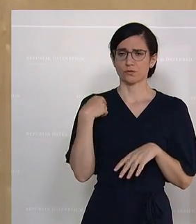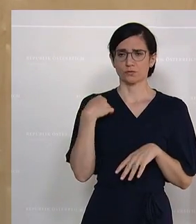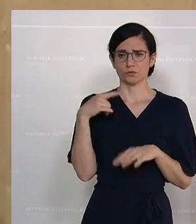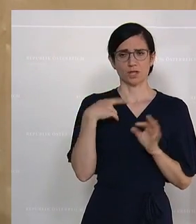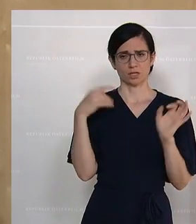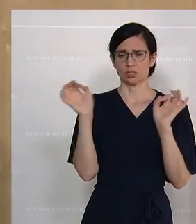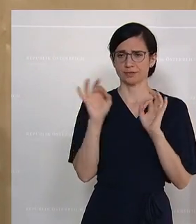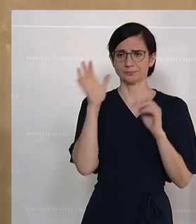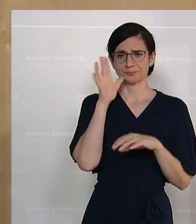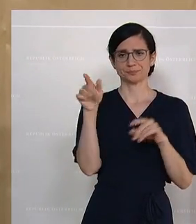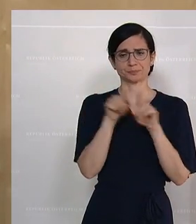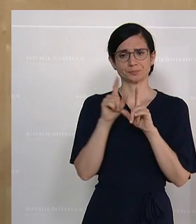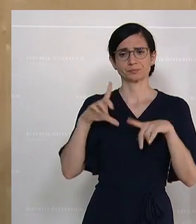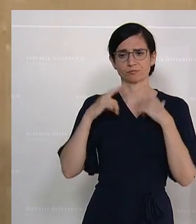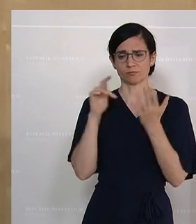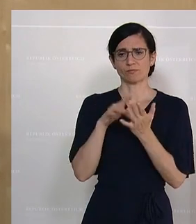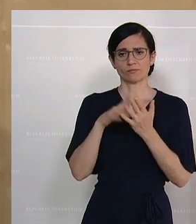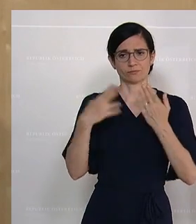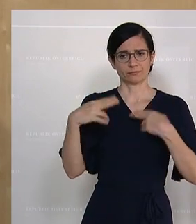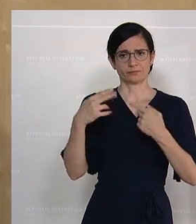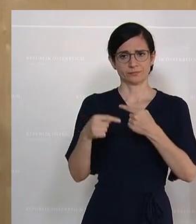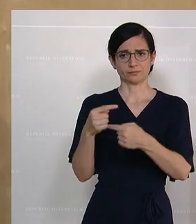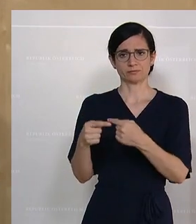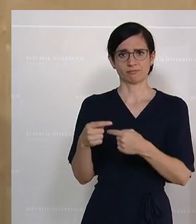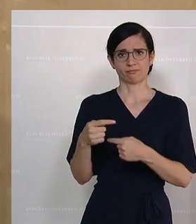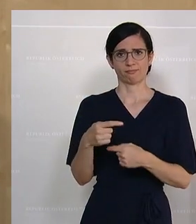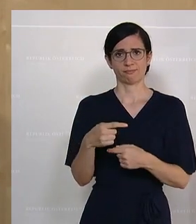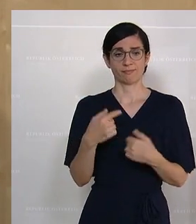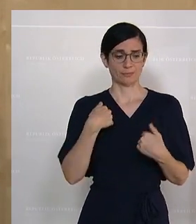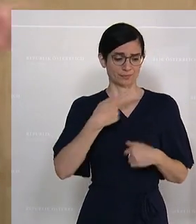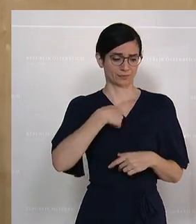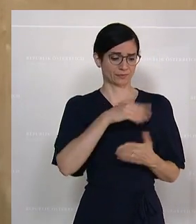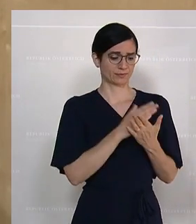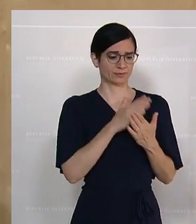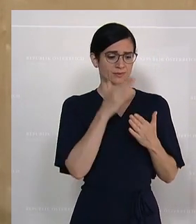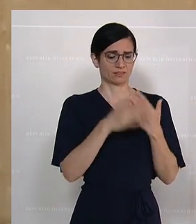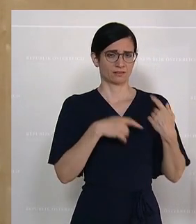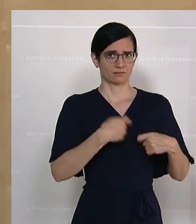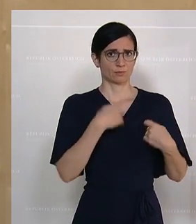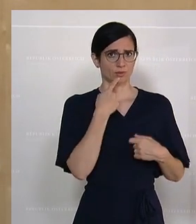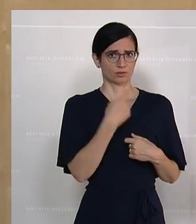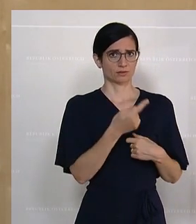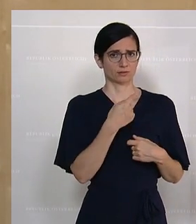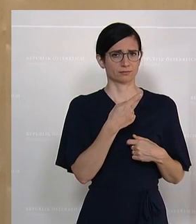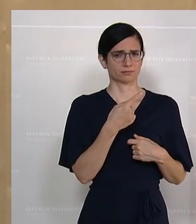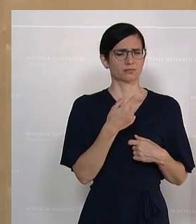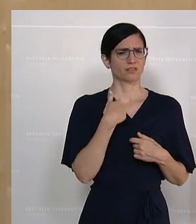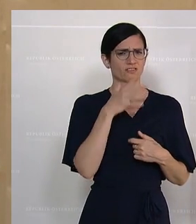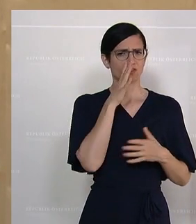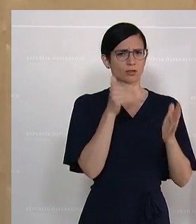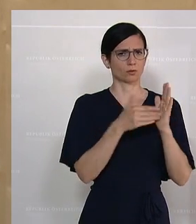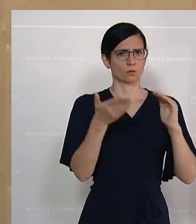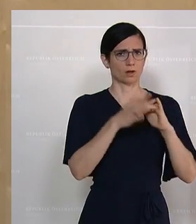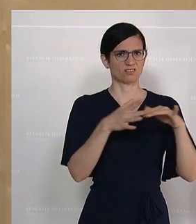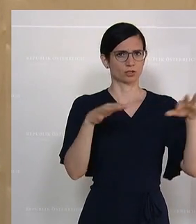einmal weiter fortsetzen wir haben das auch schon ende februar gesagt dass da noch einiges auf uns zukommen wird es